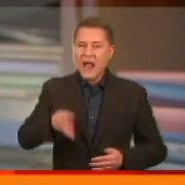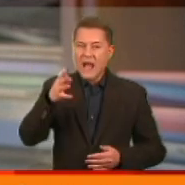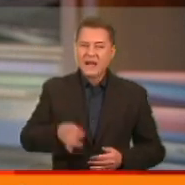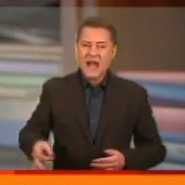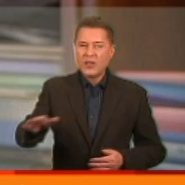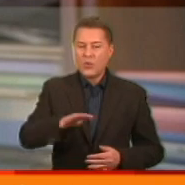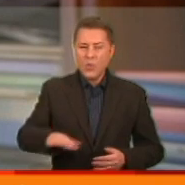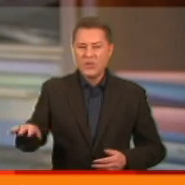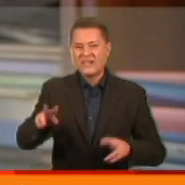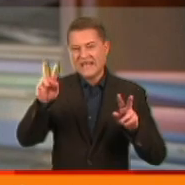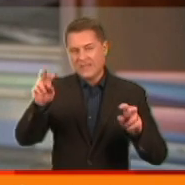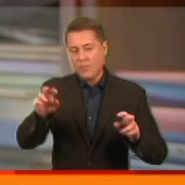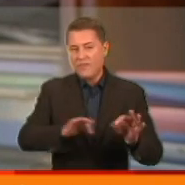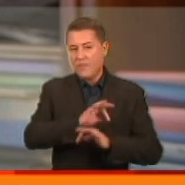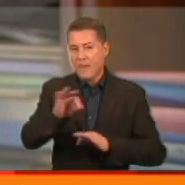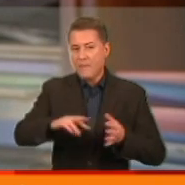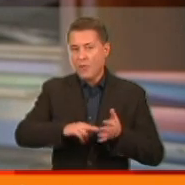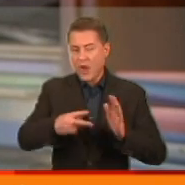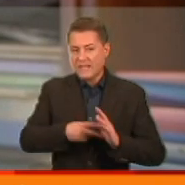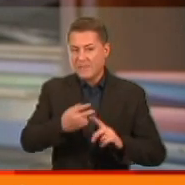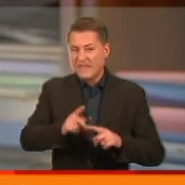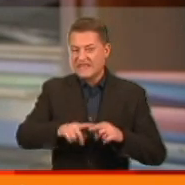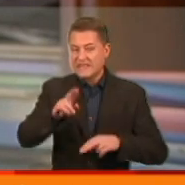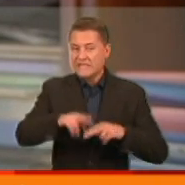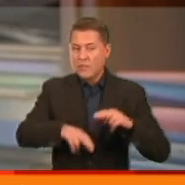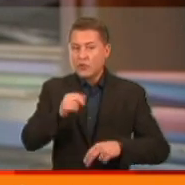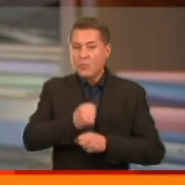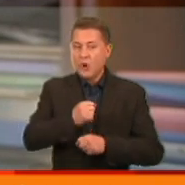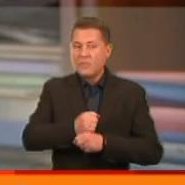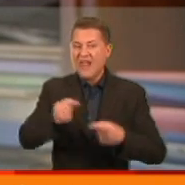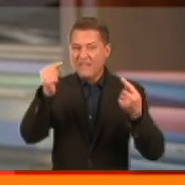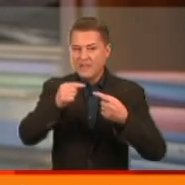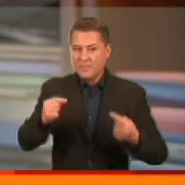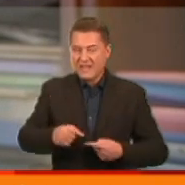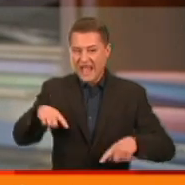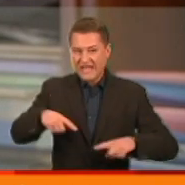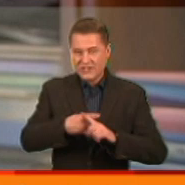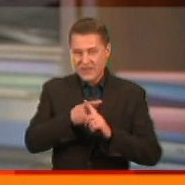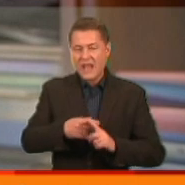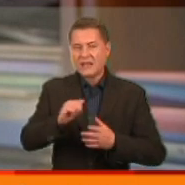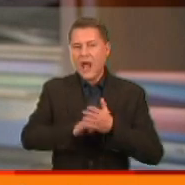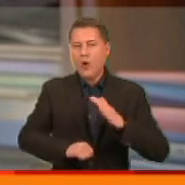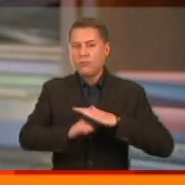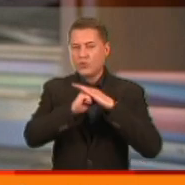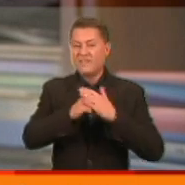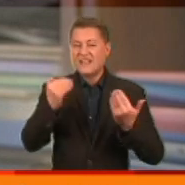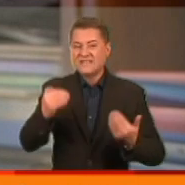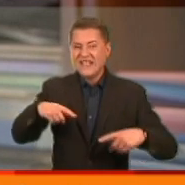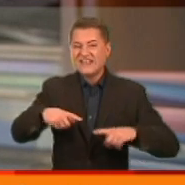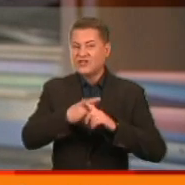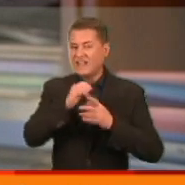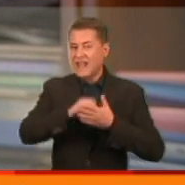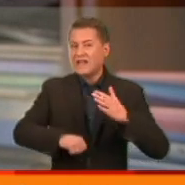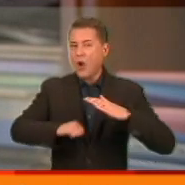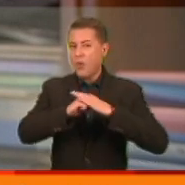ізотоповими проєктами. І тоді під ці забудови робили відповідне інженерне обґрунтування. Зараз інженерне